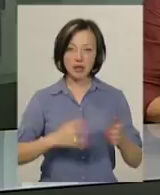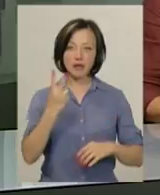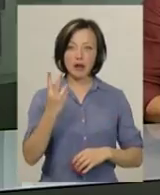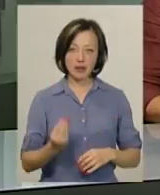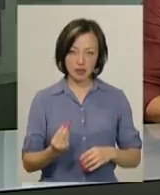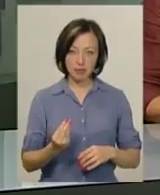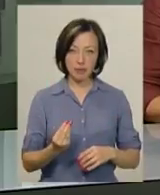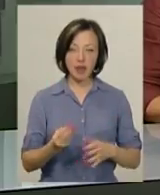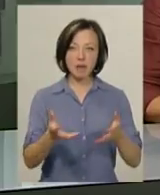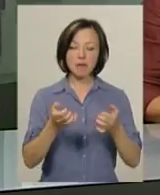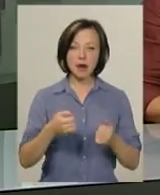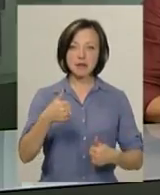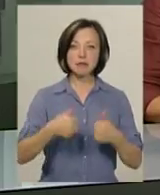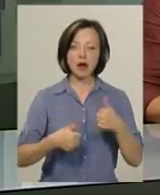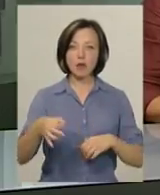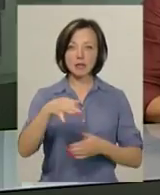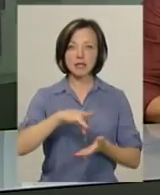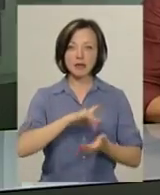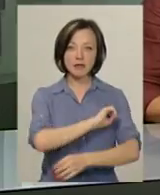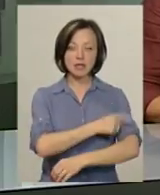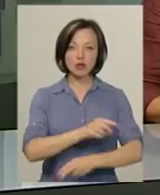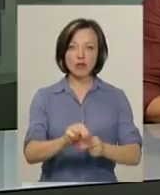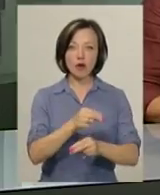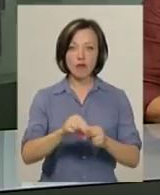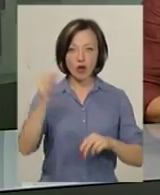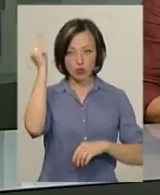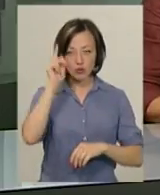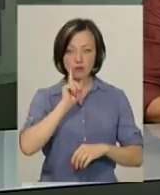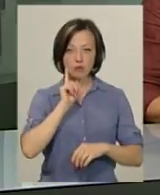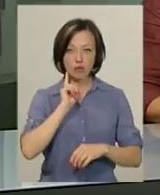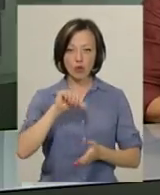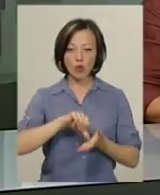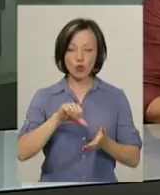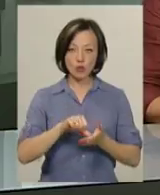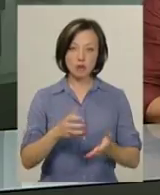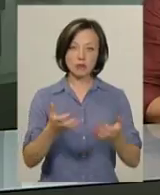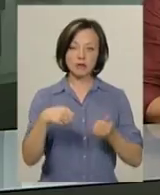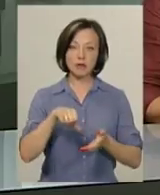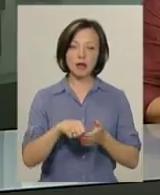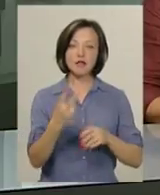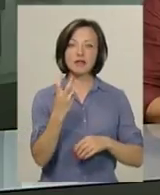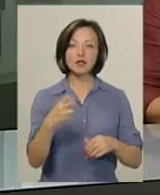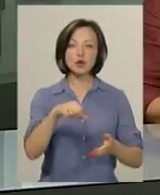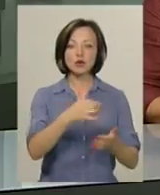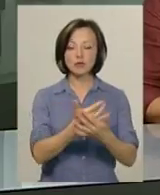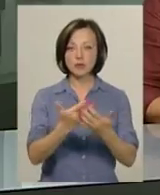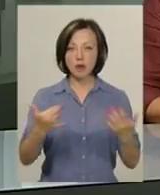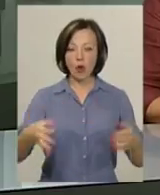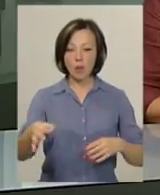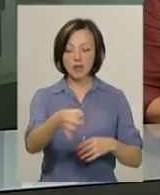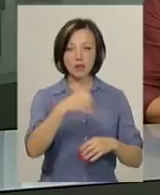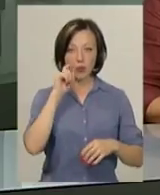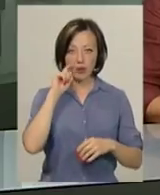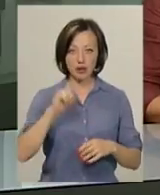2 дні. Приймає змагання обласний центр фізичного виховання учнівської молоді. Участь у кубку беруть близько 200 учасників з різних